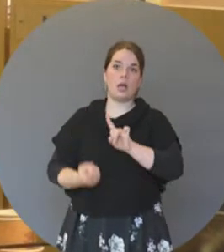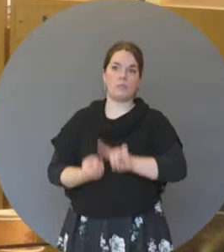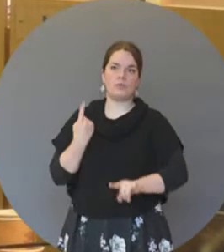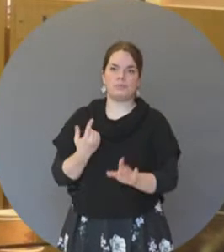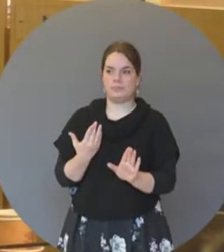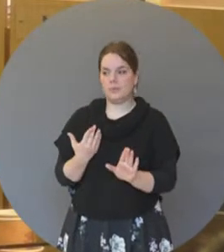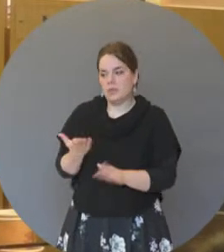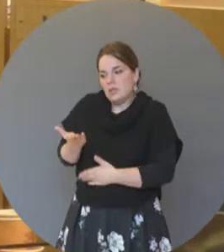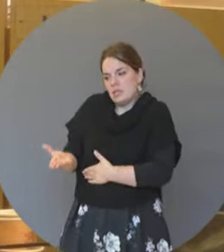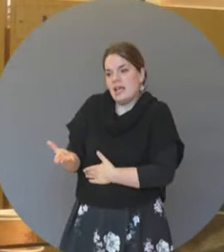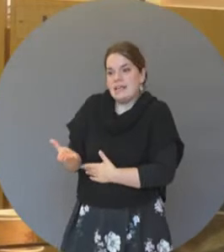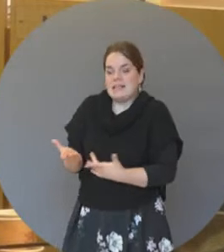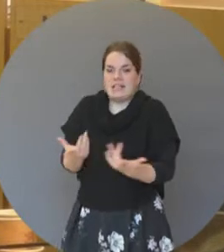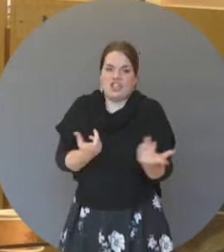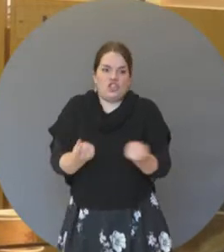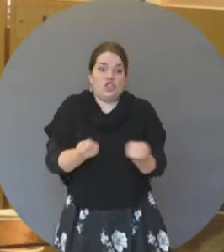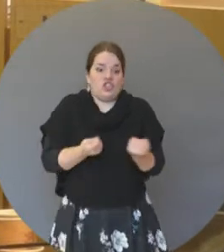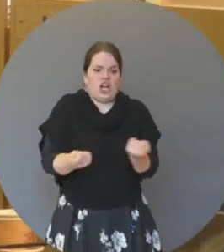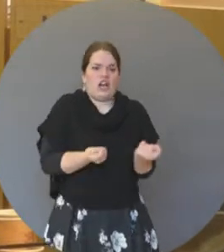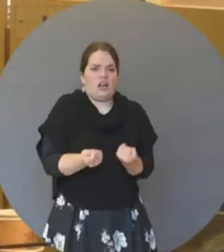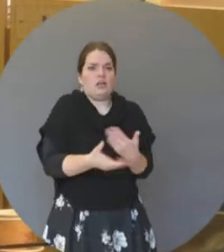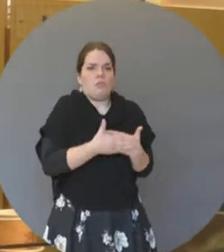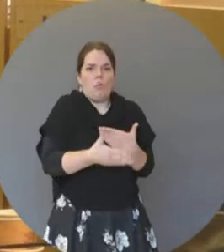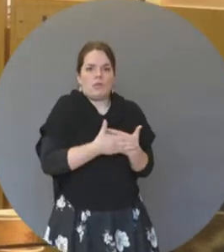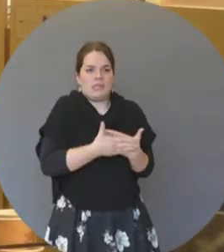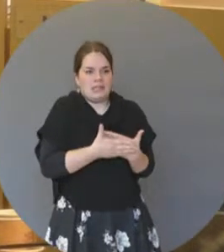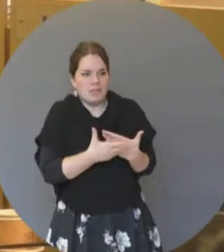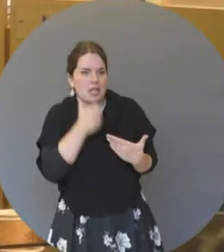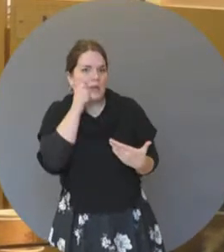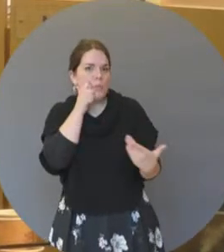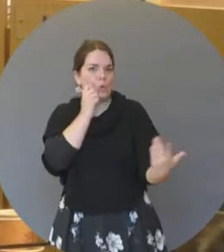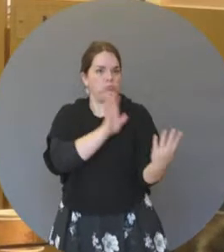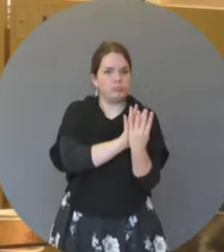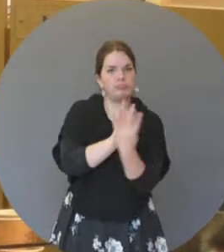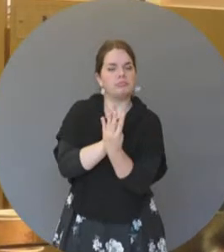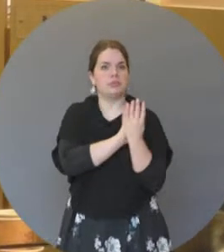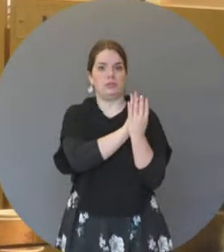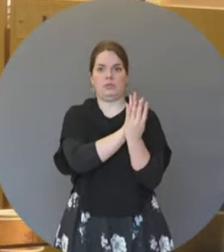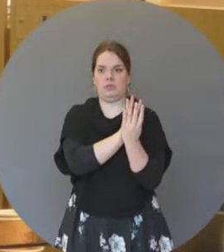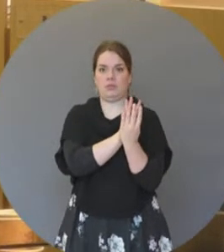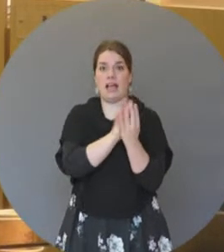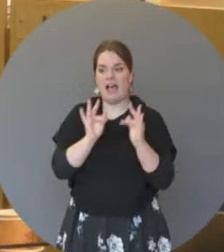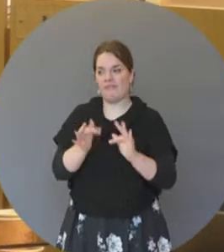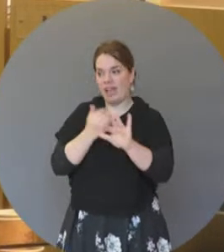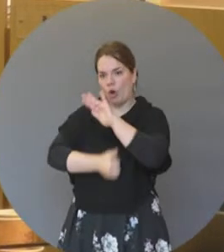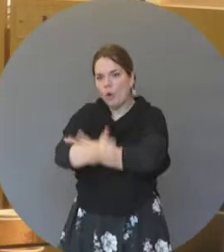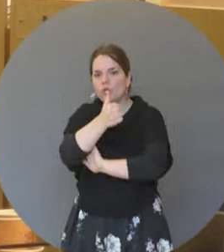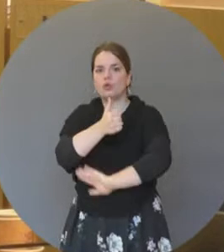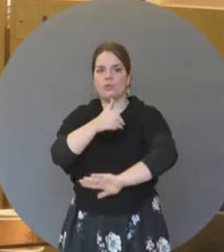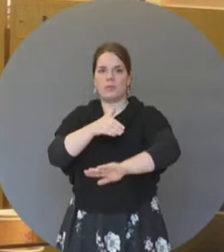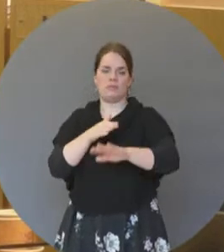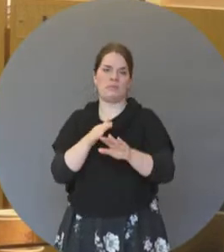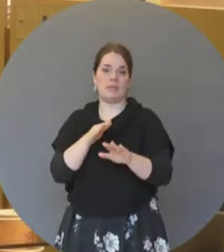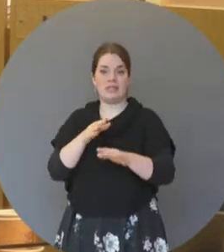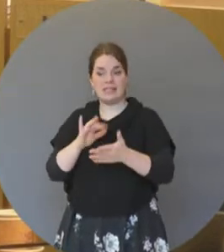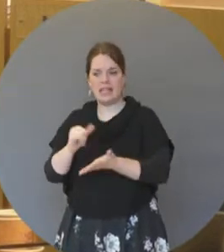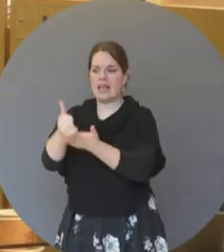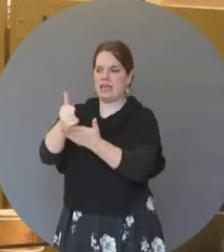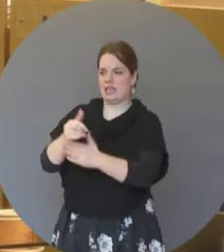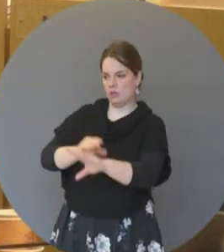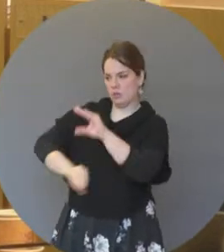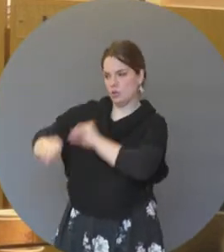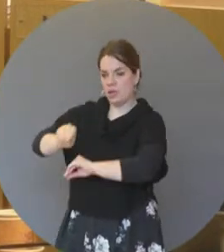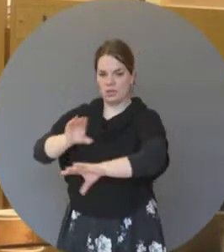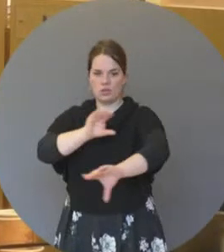pivot de proximité essentielle sur nos territoires des politiques de l'autonomie et des aidants et qu'ils ont vocation